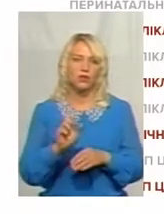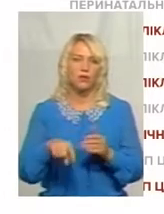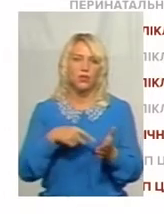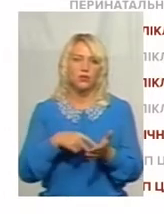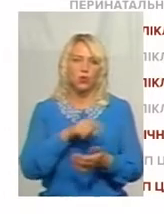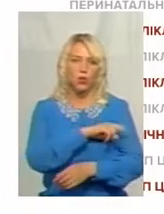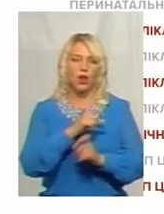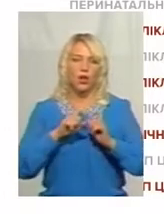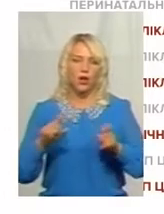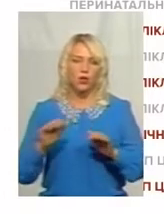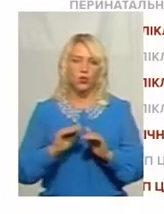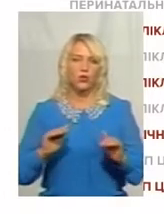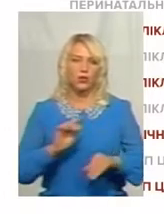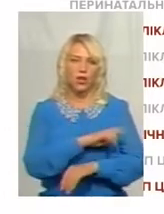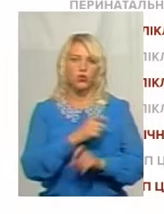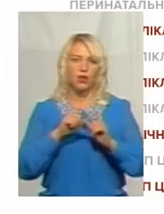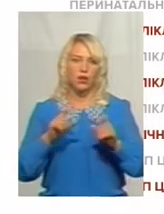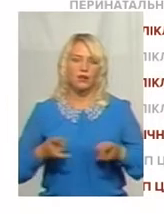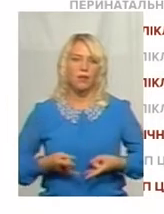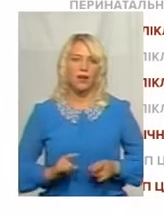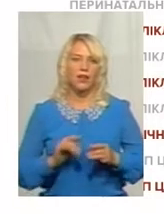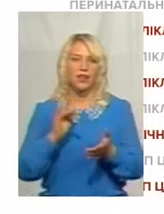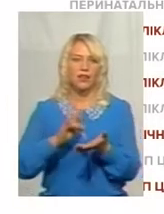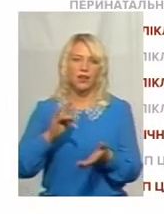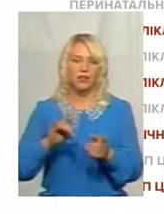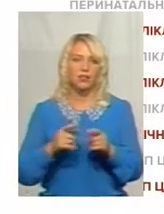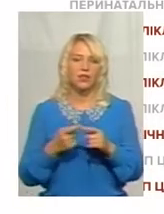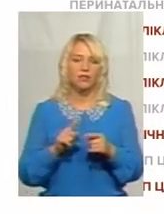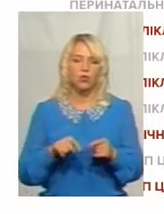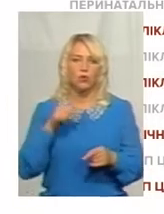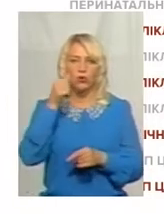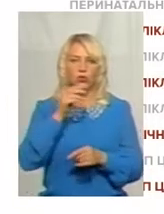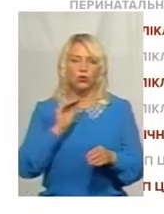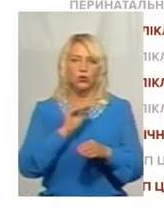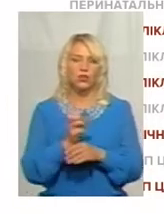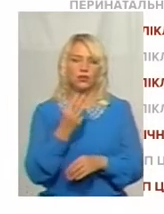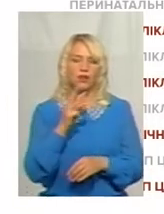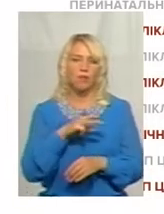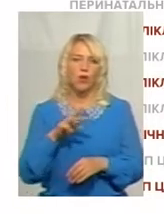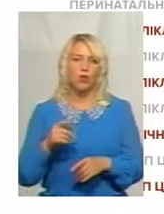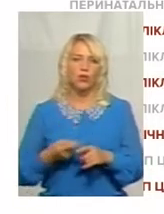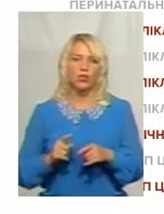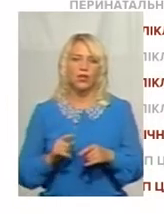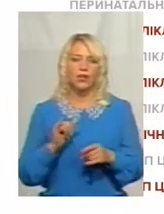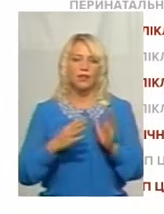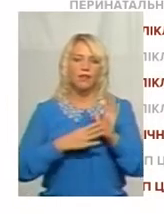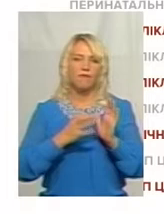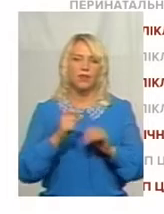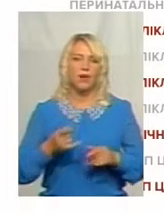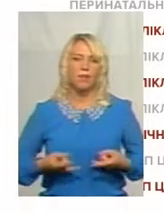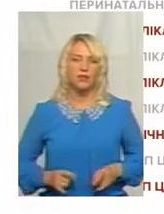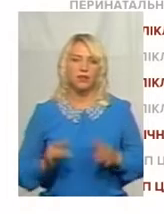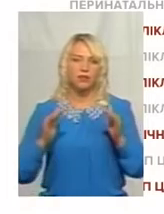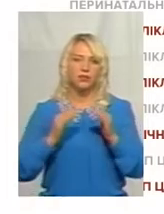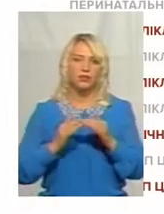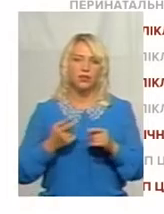лікарню, дитячу лікарню і перинатальний центр. Цьогоріч додано по 13 мільйонів на згадані лікарні і 9 на перинатальний